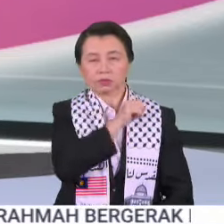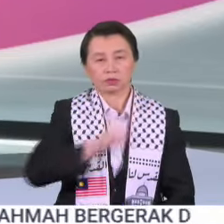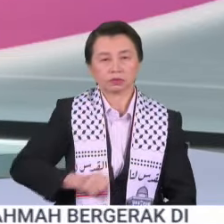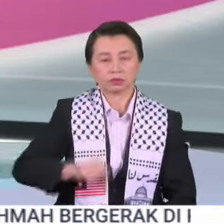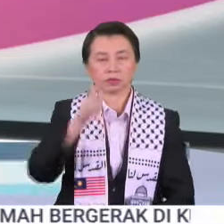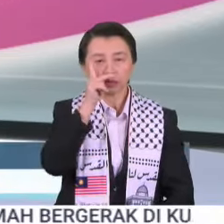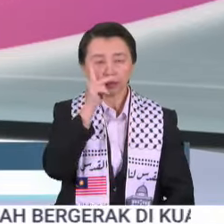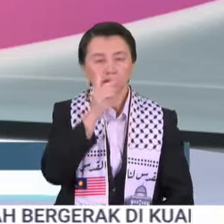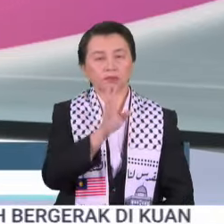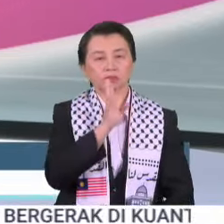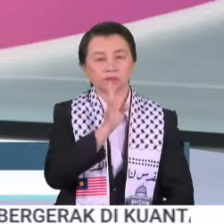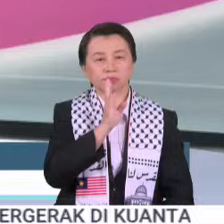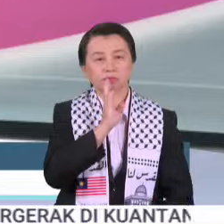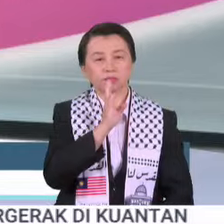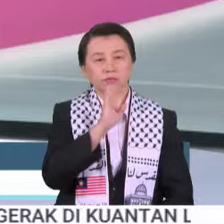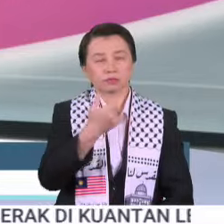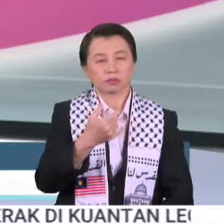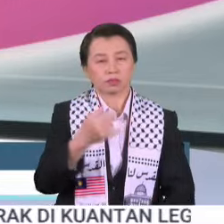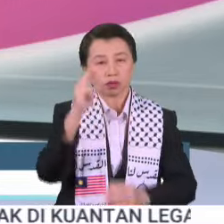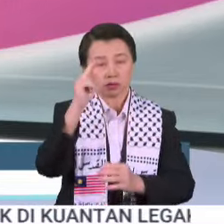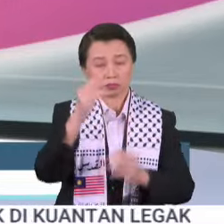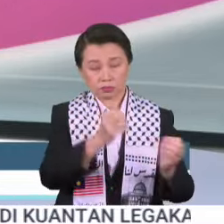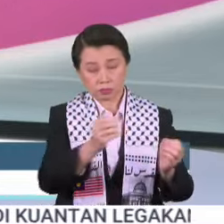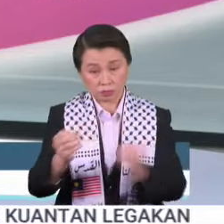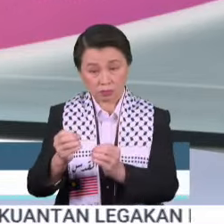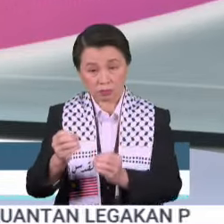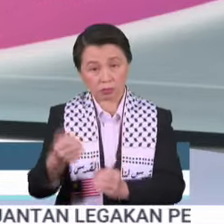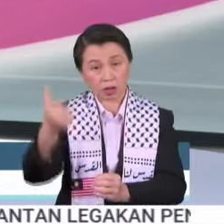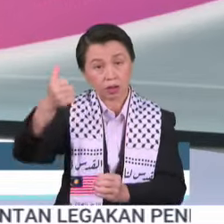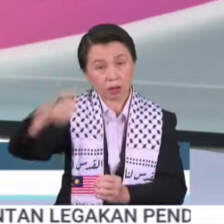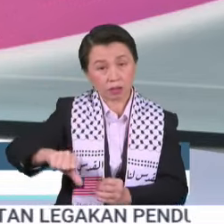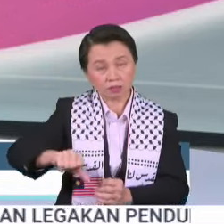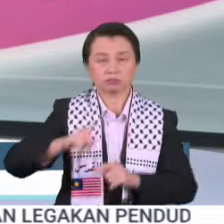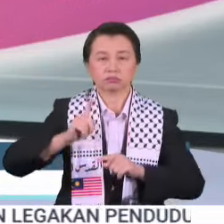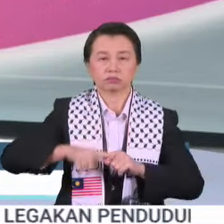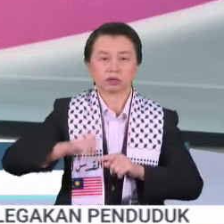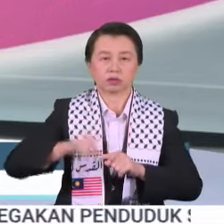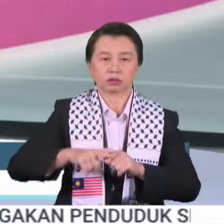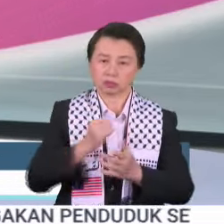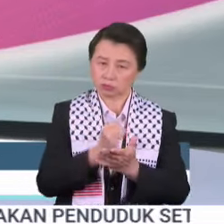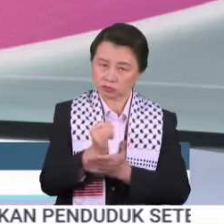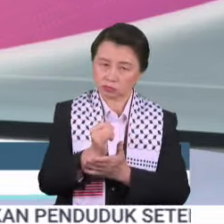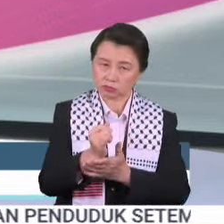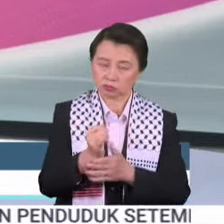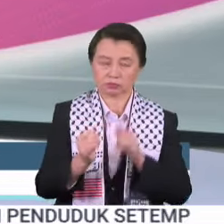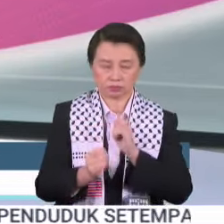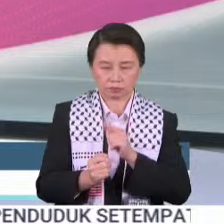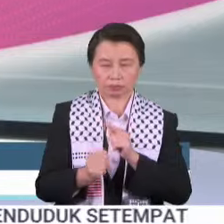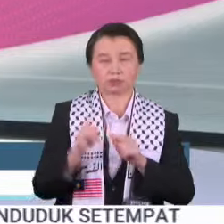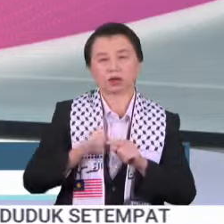Badlishah bertitah jatuh bangun sesebuah organisasi atau individu bergantung kepada integriti yang dimiliki.